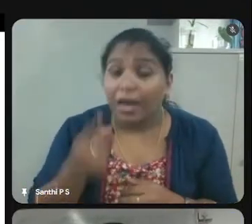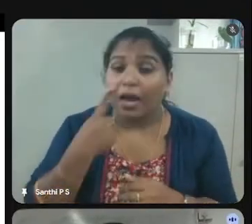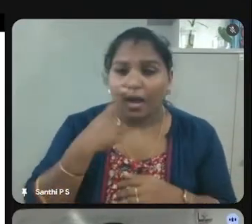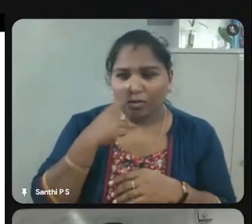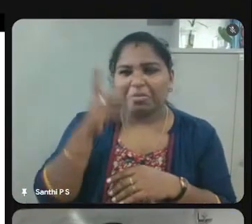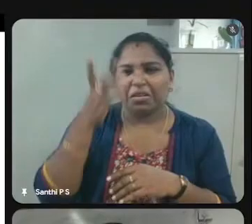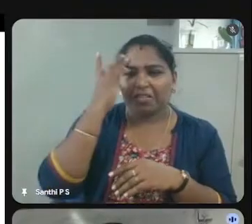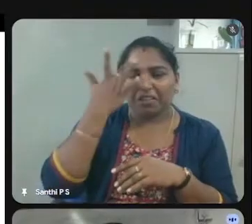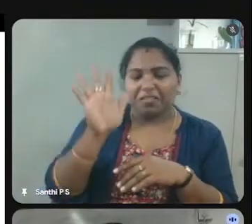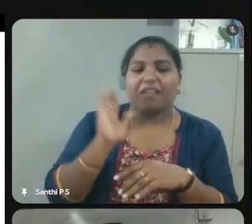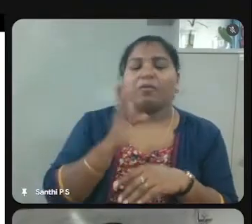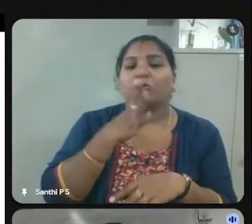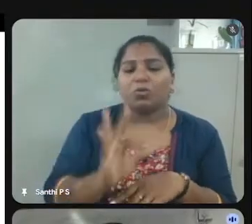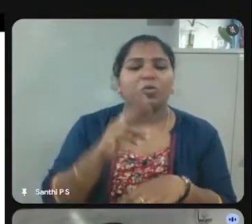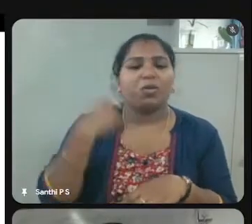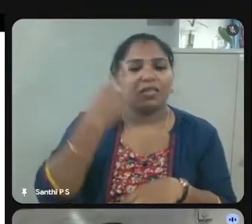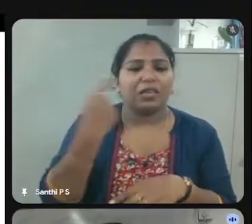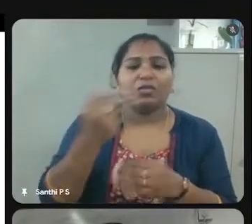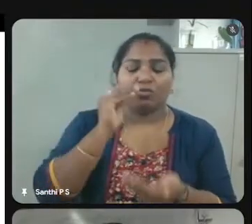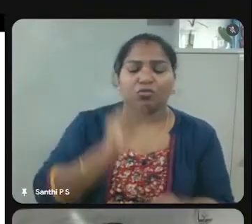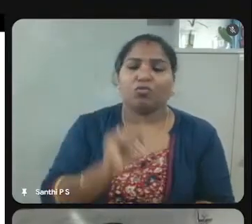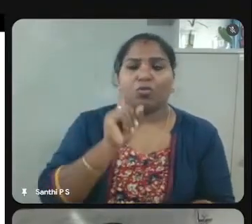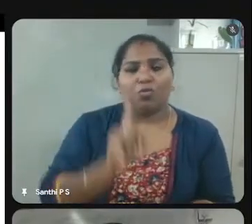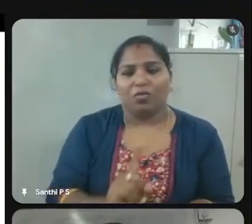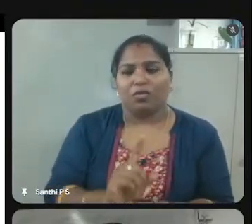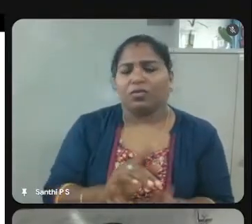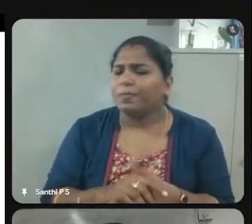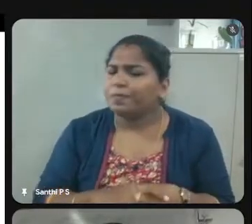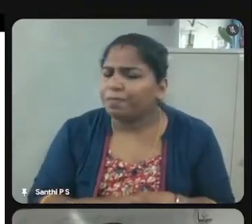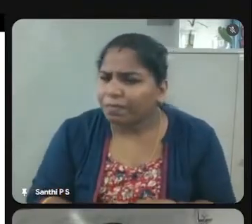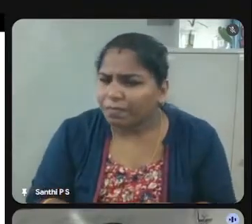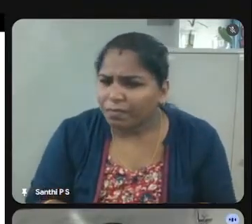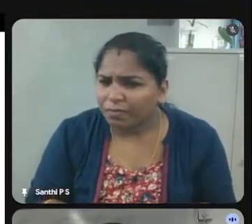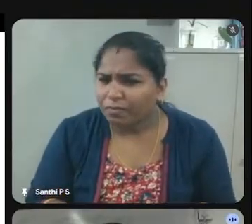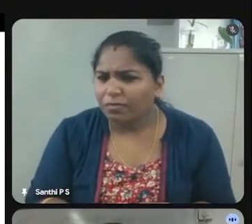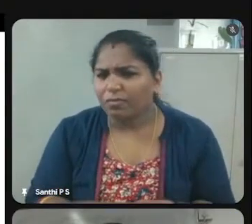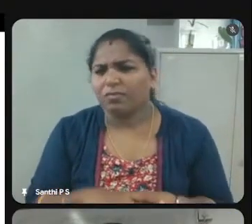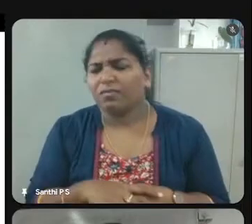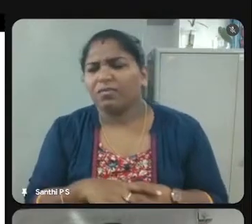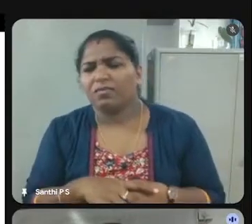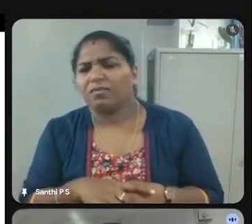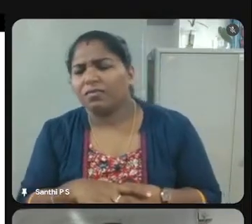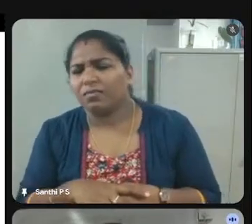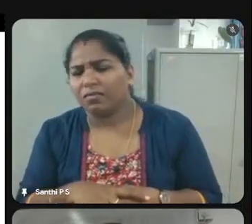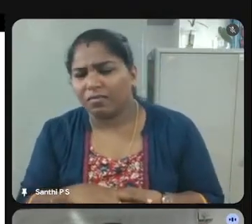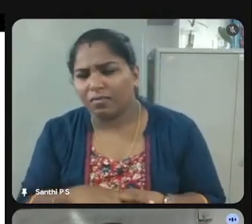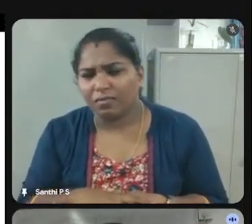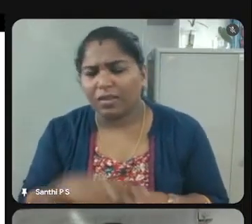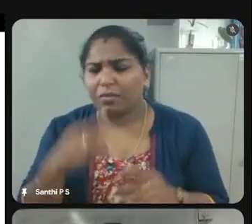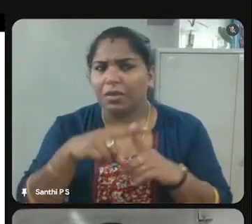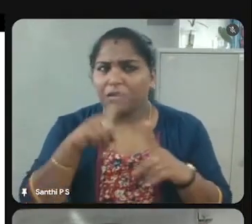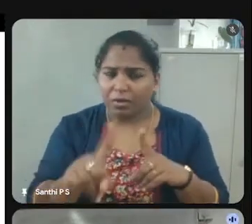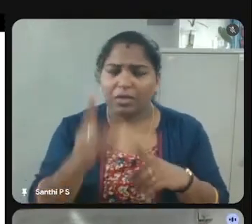ബുദ്ധിമുട്ടുകളോ ഒന്നും ഇല്ലെങ്കിൽ ആൾക്ക് മാക്സിമം സപ്പോർട്ട് ചെയ്ത് ട്യൂഷനൊക്കെ കൊടുത്ത് ആളെ ഒന്ന് സപ്പോർട്ട് ചെയ്ത് മുന്നോട്ട് കൊണ്ടുപോയാൽ മതി. +1 മാർക്ക്